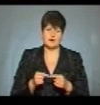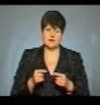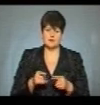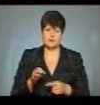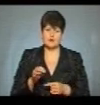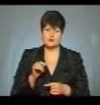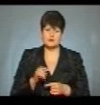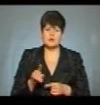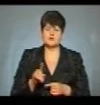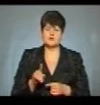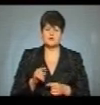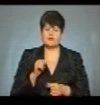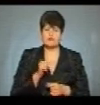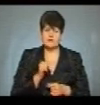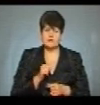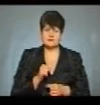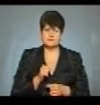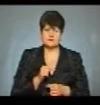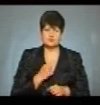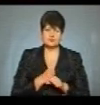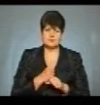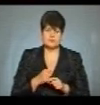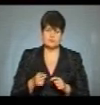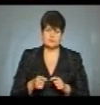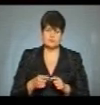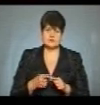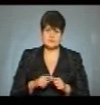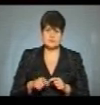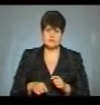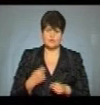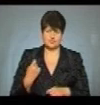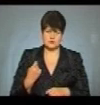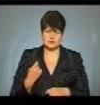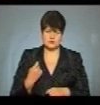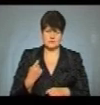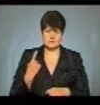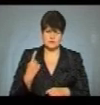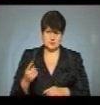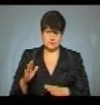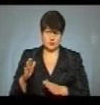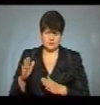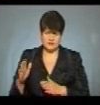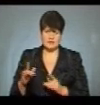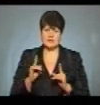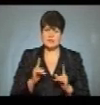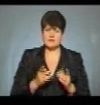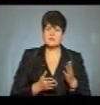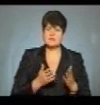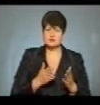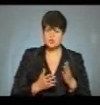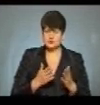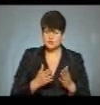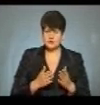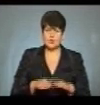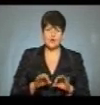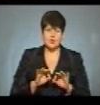те, що він або не він скоював, значить, дане кримінальне правопорушення. Це один момент. Навіть якщо обґрунтовано,